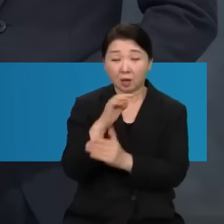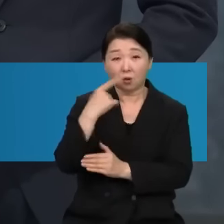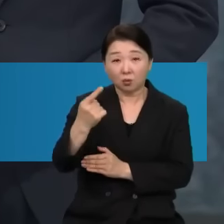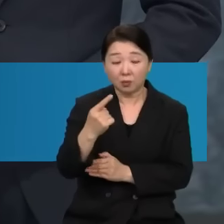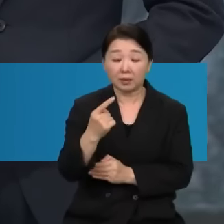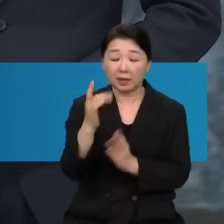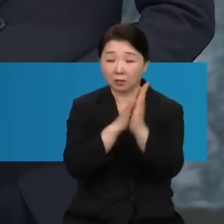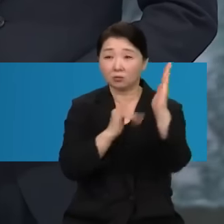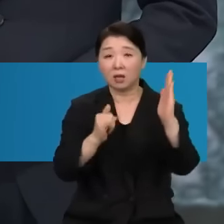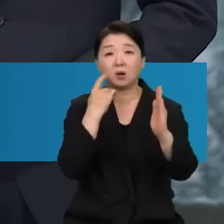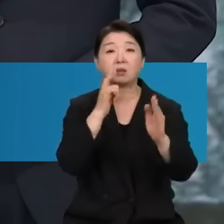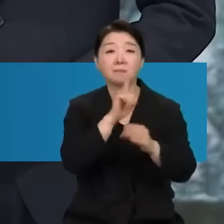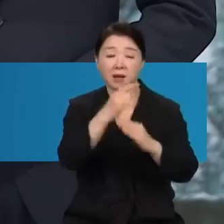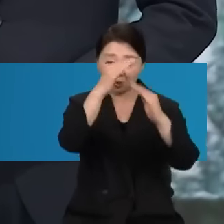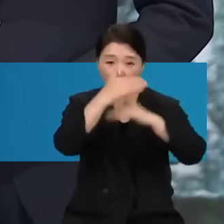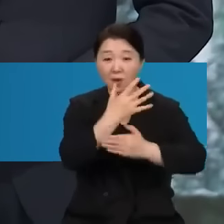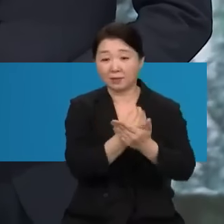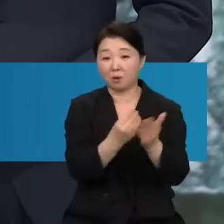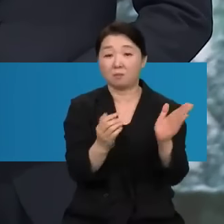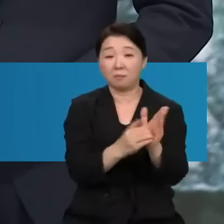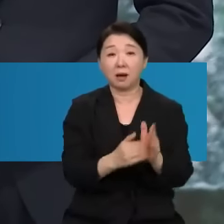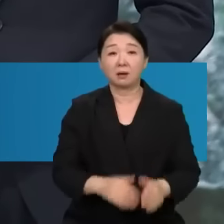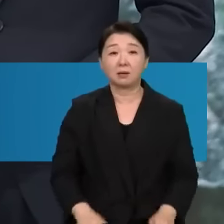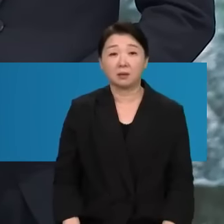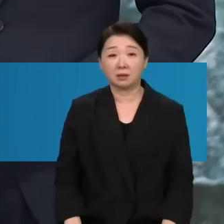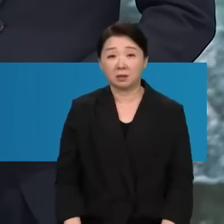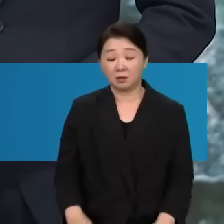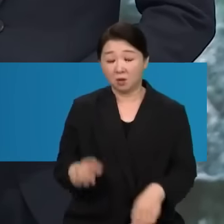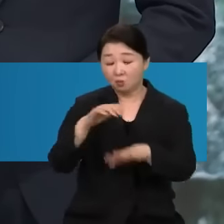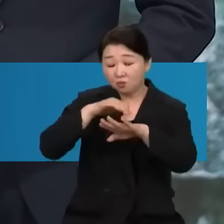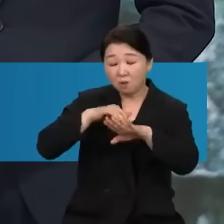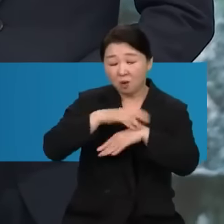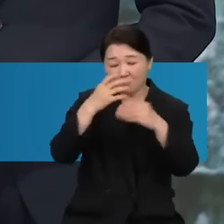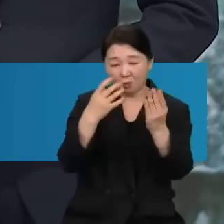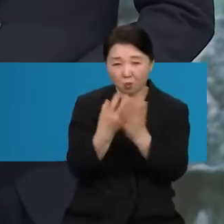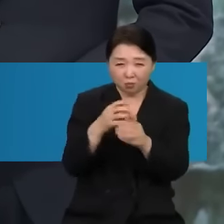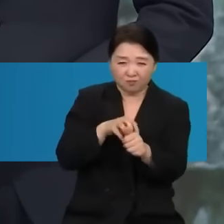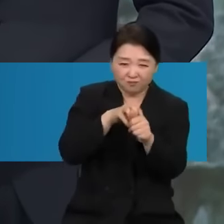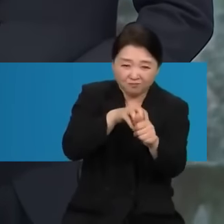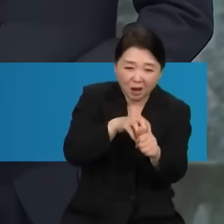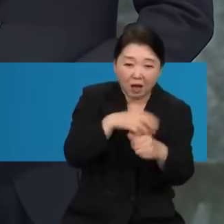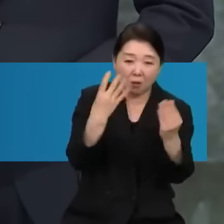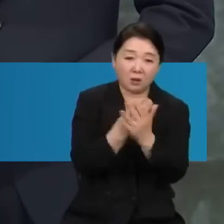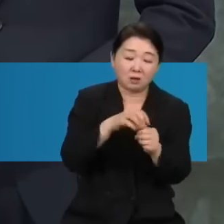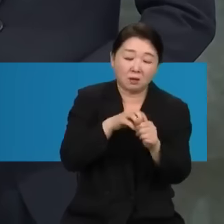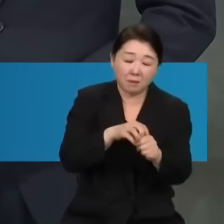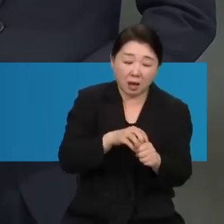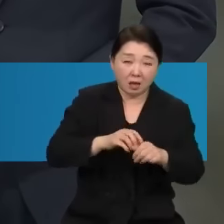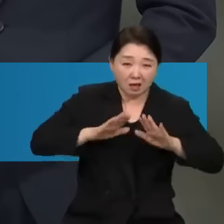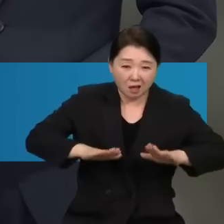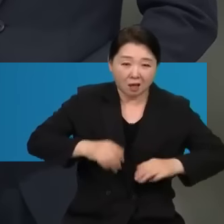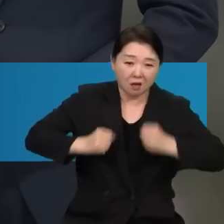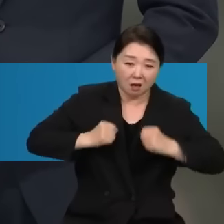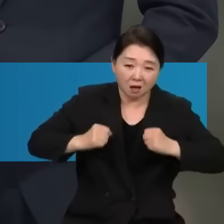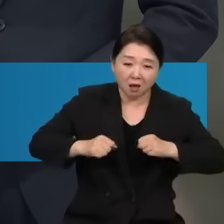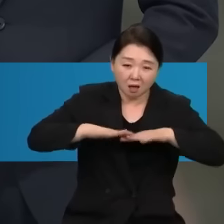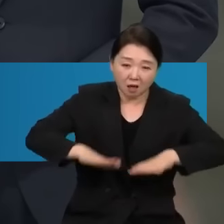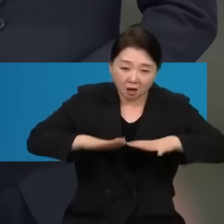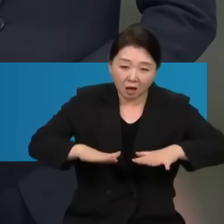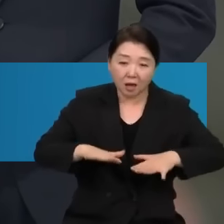내용이 공개됐습니다. 숨진 훈련병은 완전 군장 상태로 선착순 달리기, 팔굽혀펴기를 하다